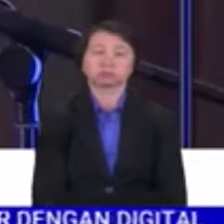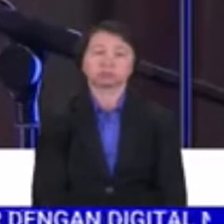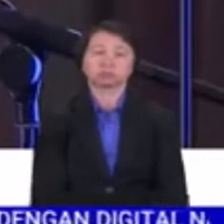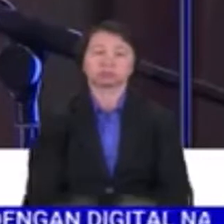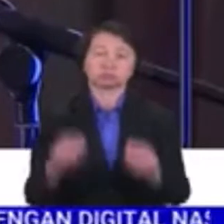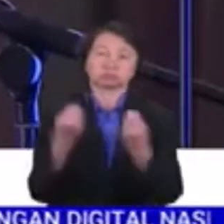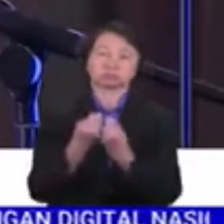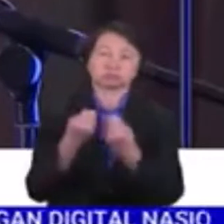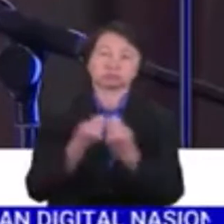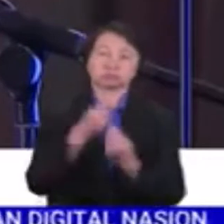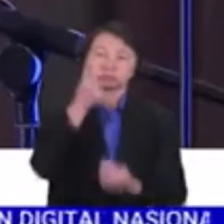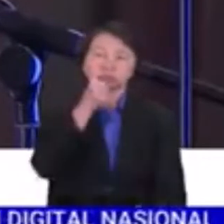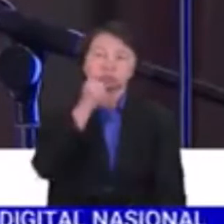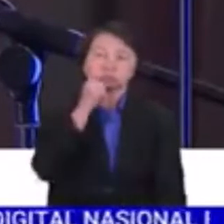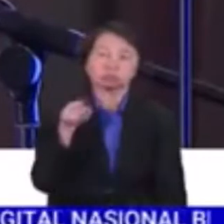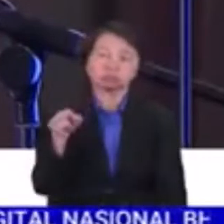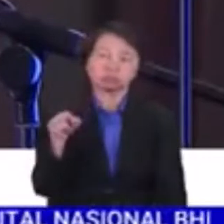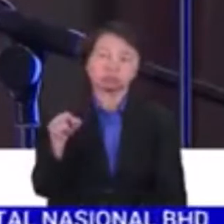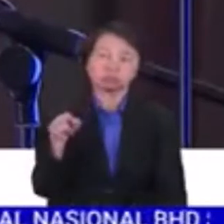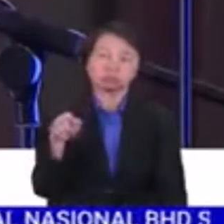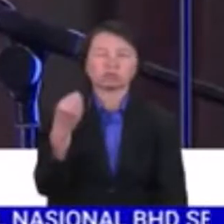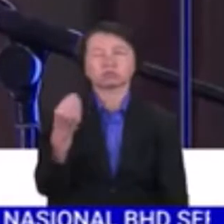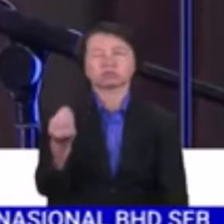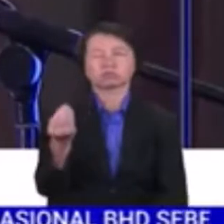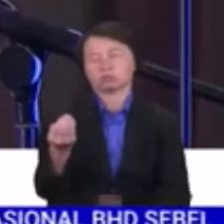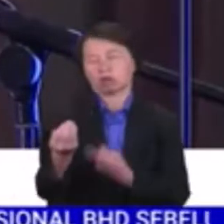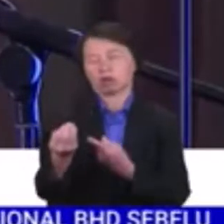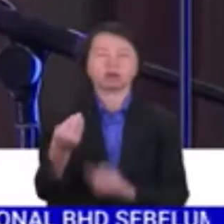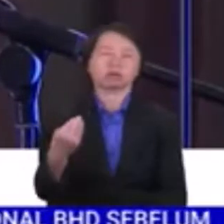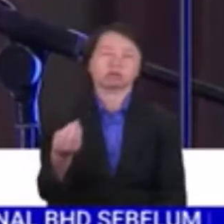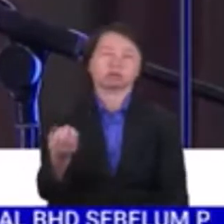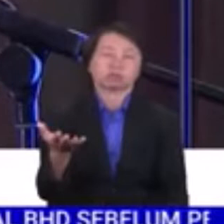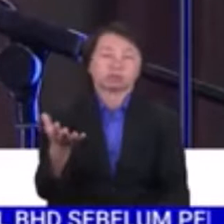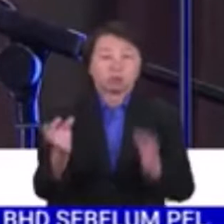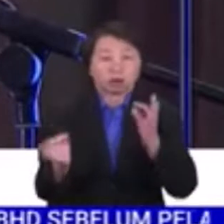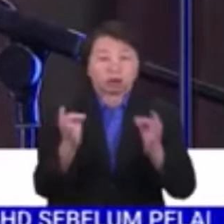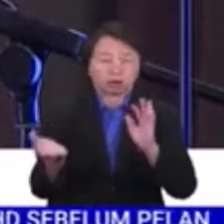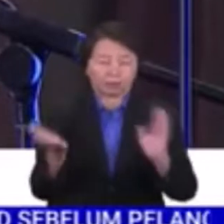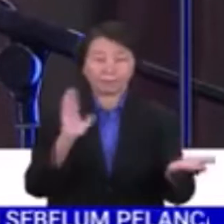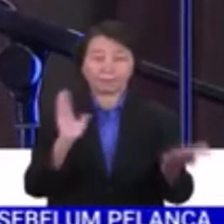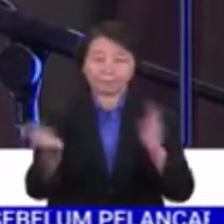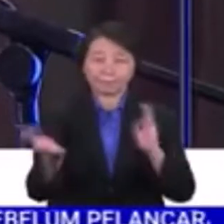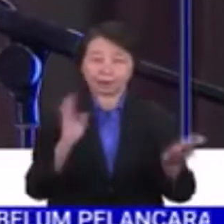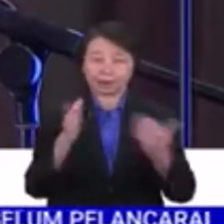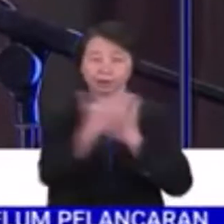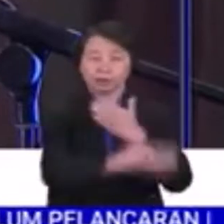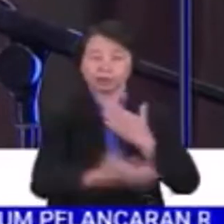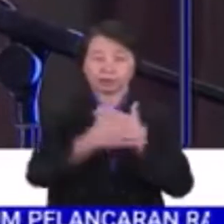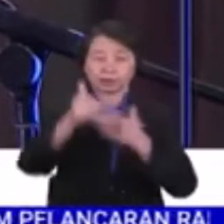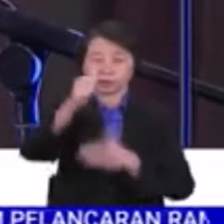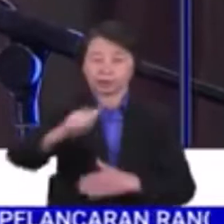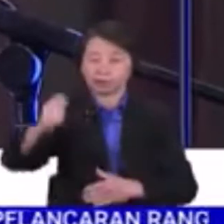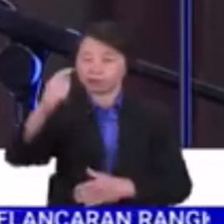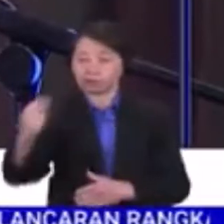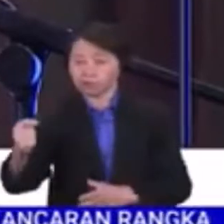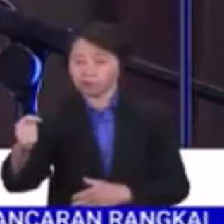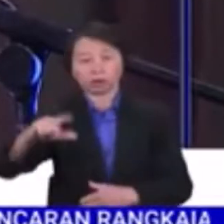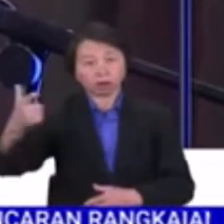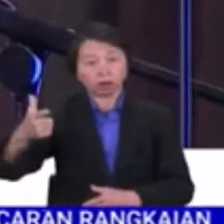Kadar ini adalah rendah jika dibandingkan dengan negara Asia Tenggara yang